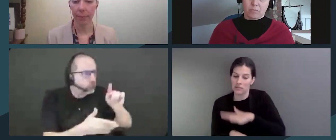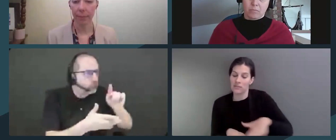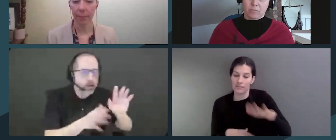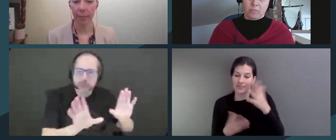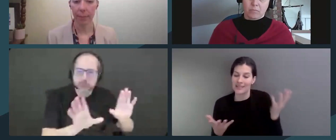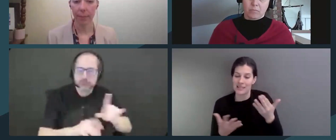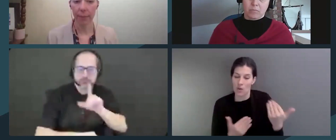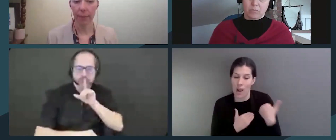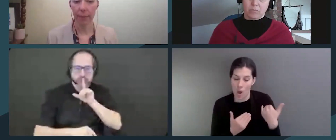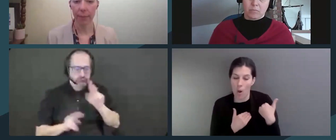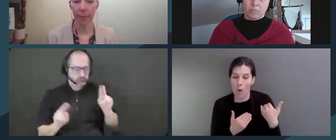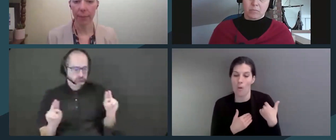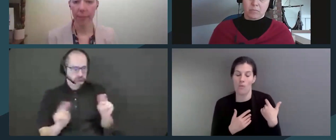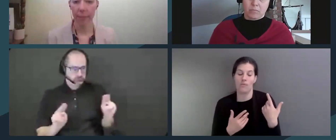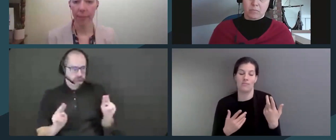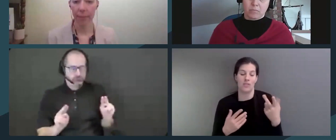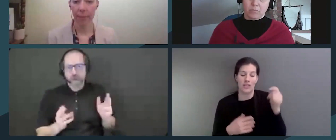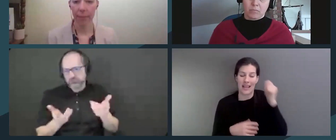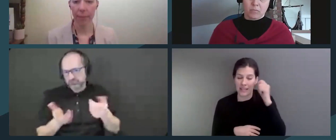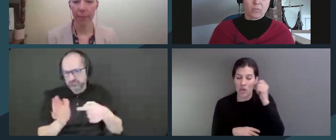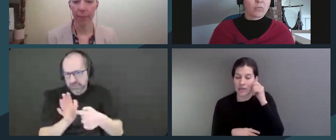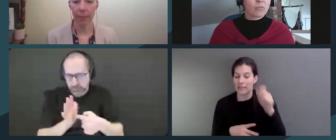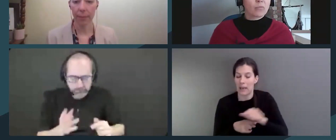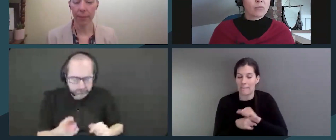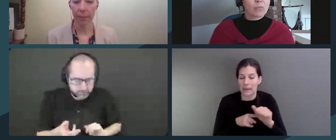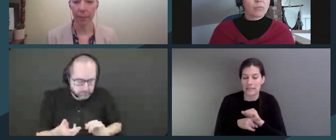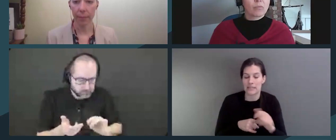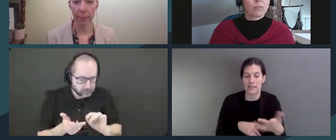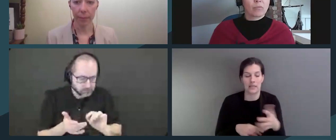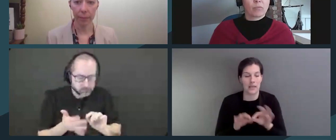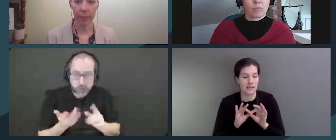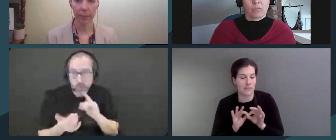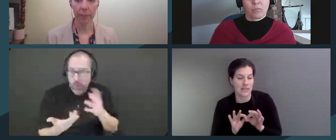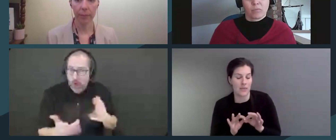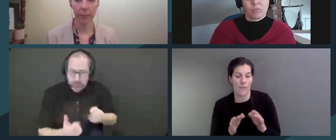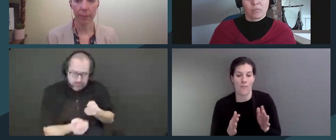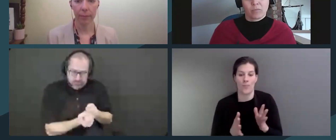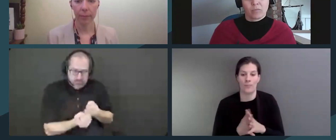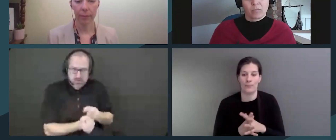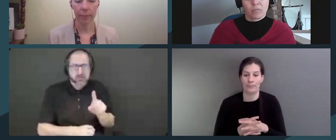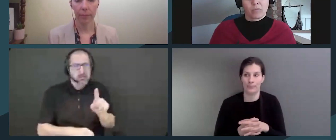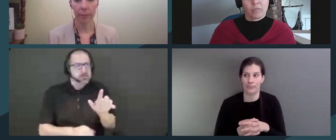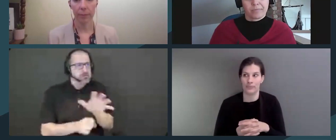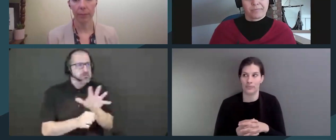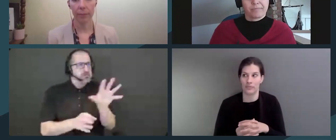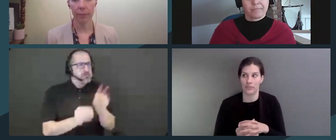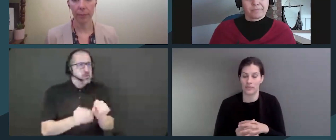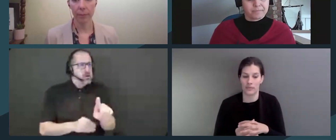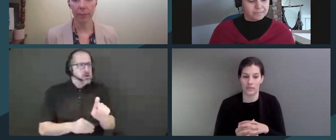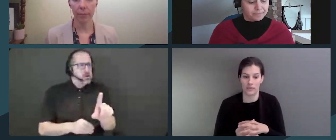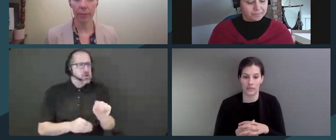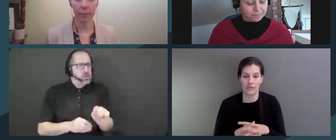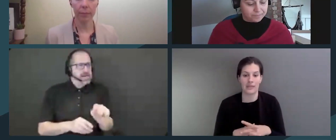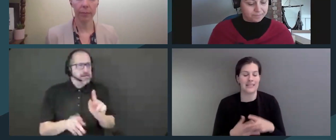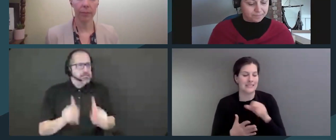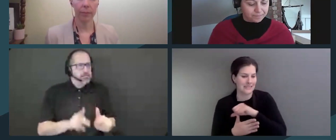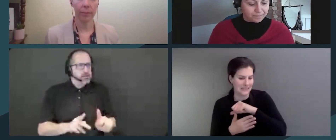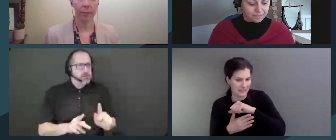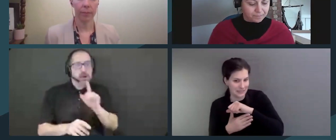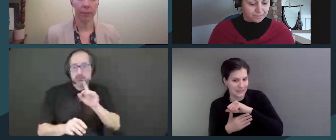il y a près de 100 individus, mais comme vous savez, l'attrition, c'est un grand facteur. L'interprétation n'est pas